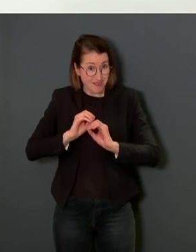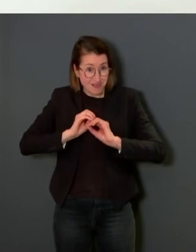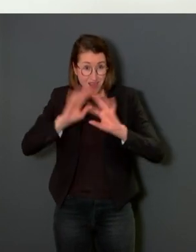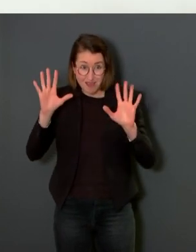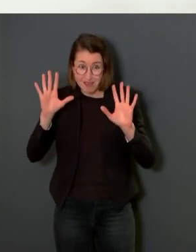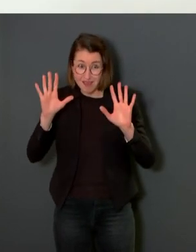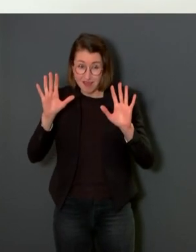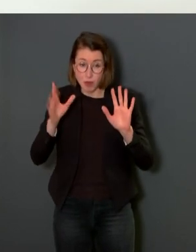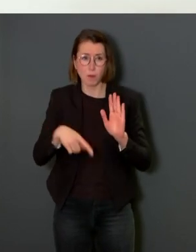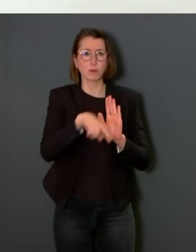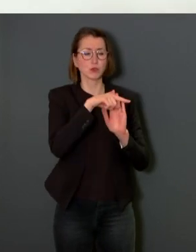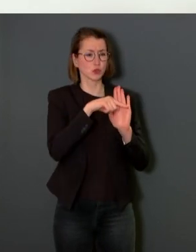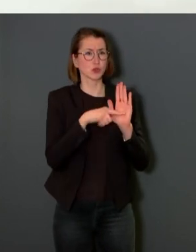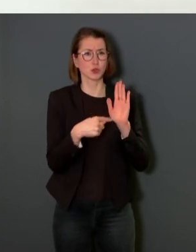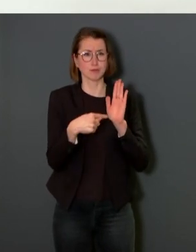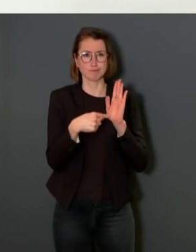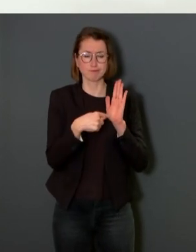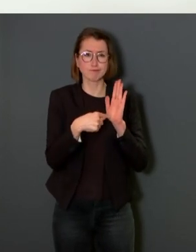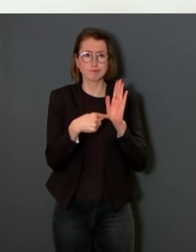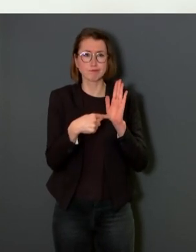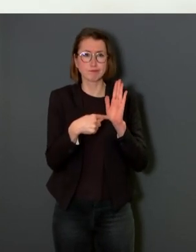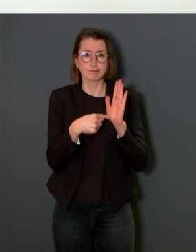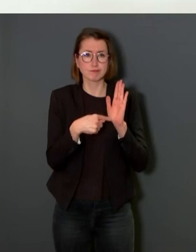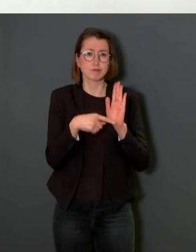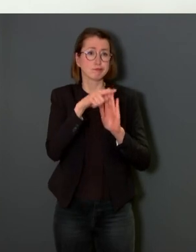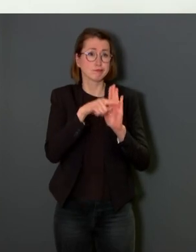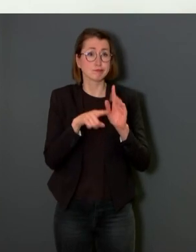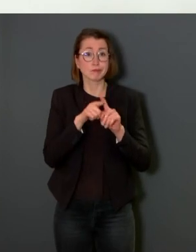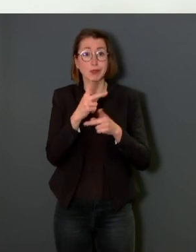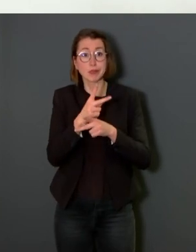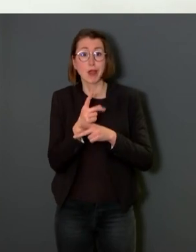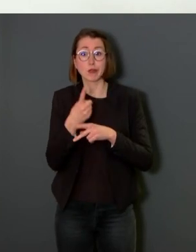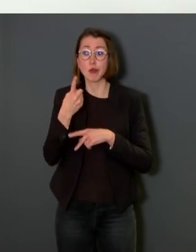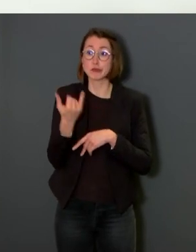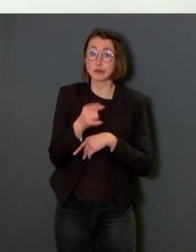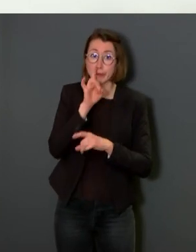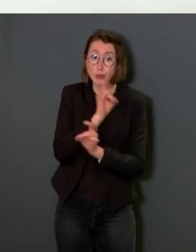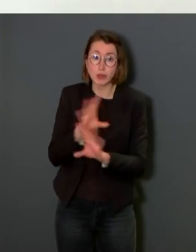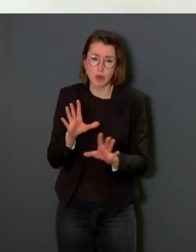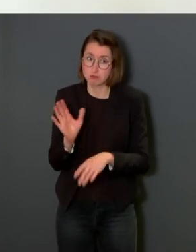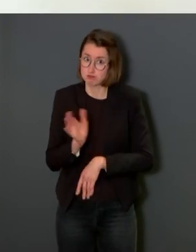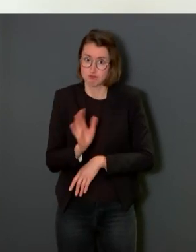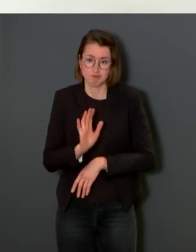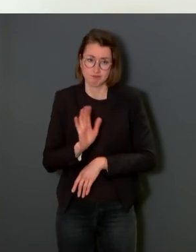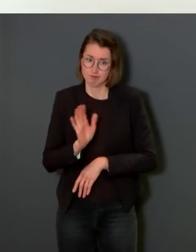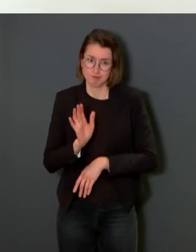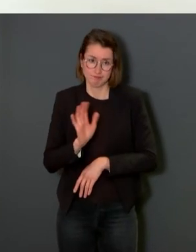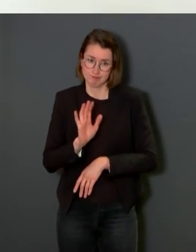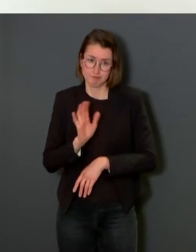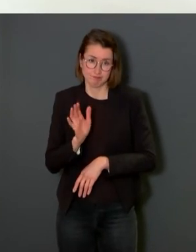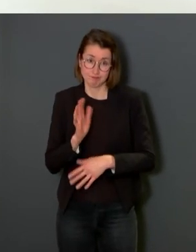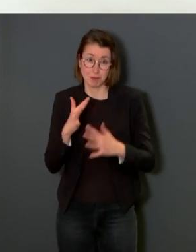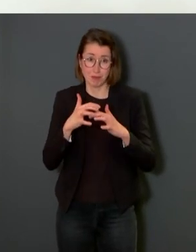a, on ne va pas les garder un jour de trop. Et je l'ai dit déjà plusieurs fois aussi au Parlement